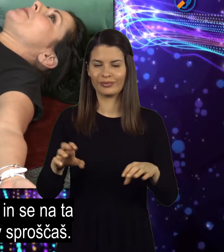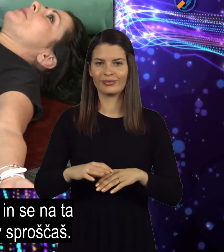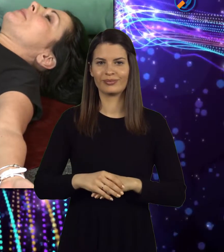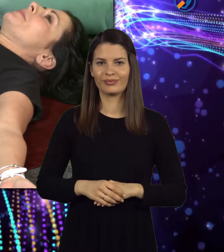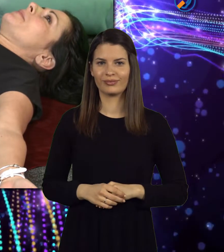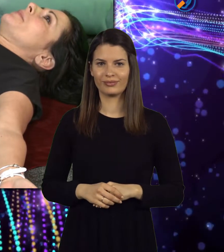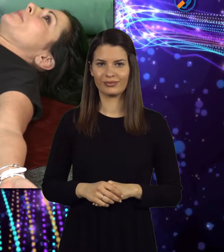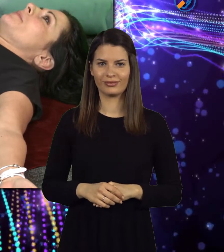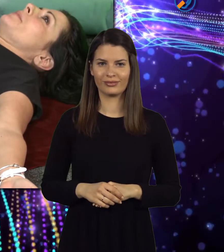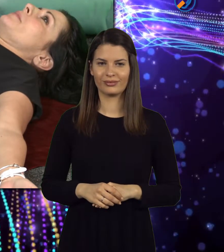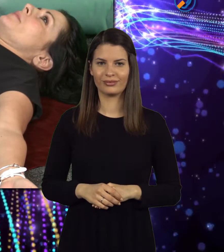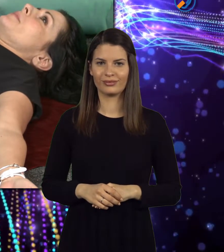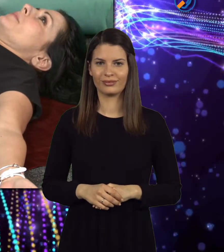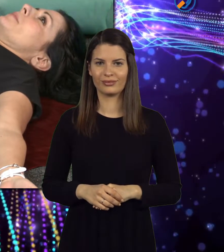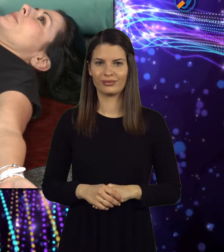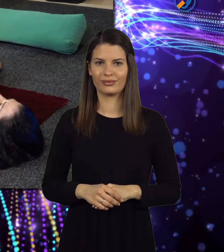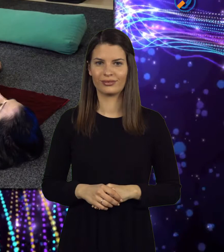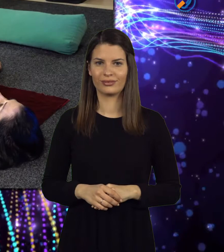sproščaš.